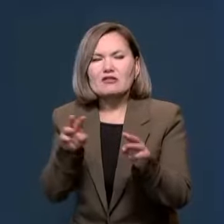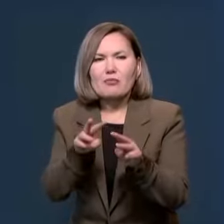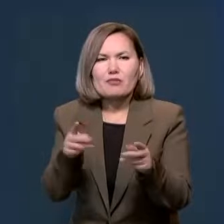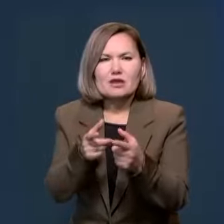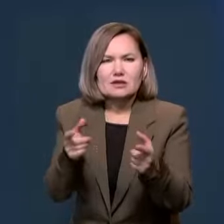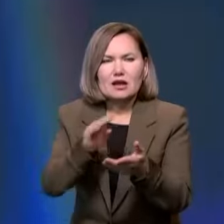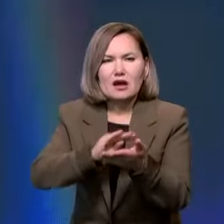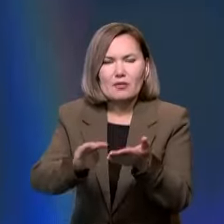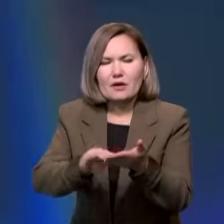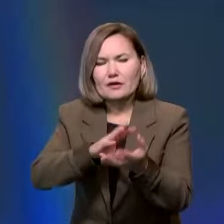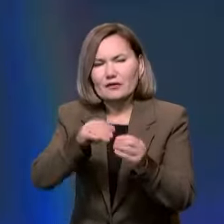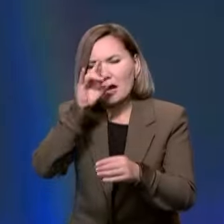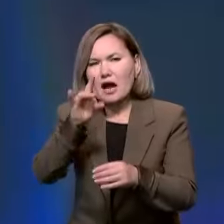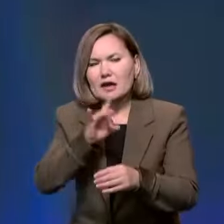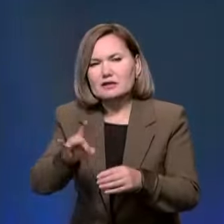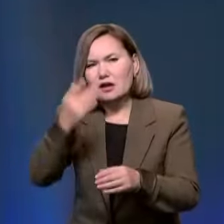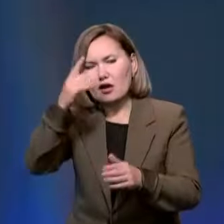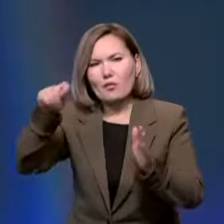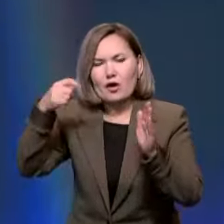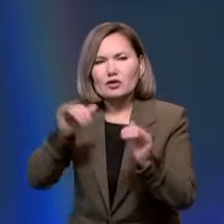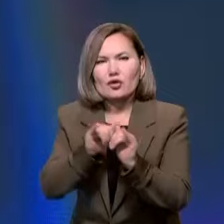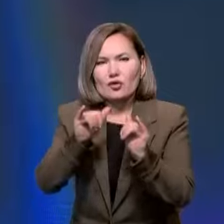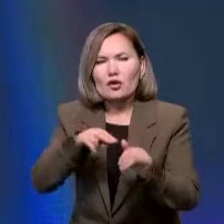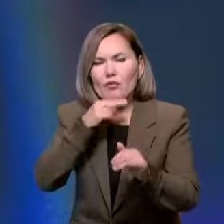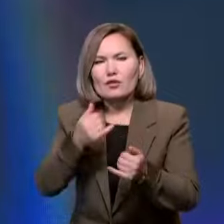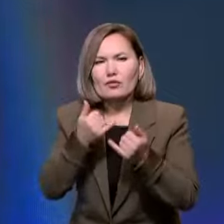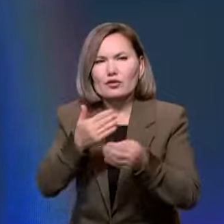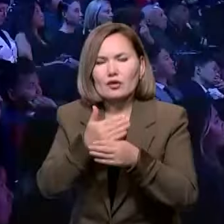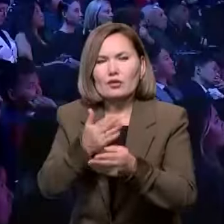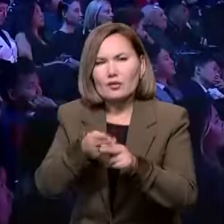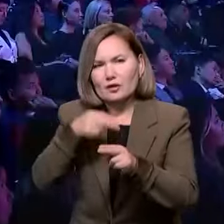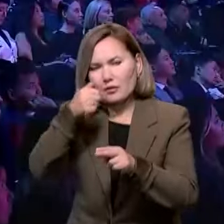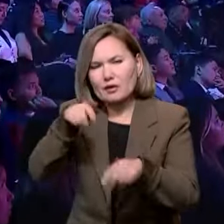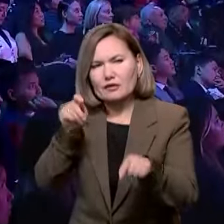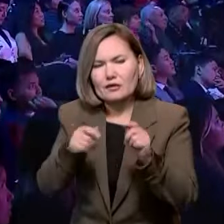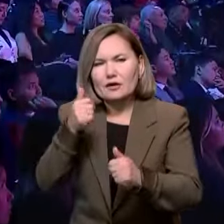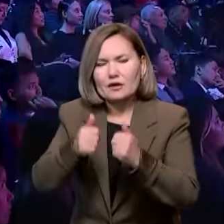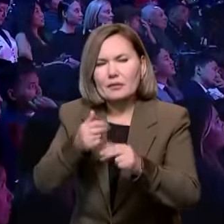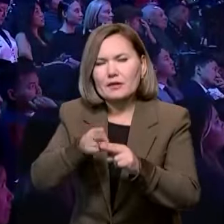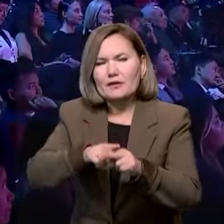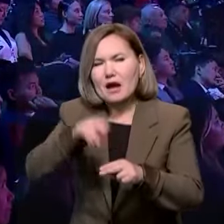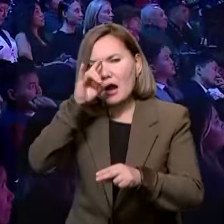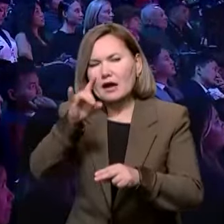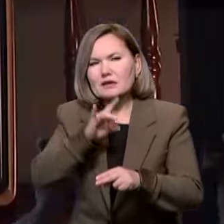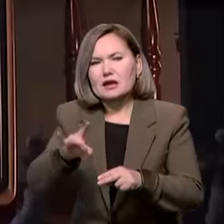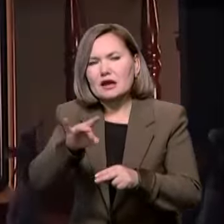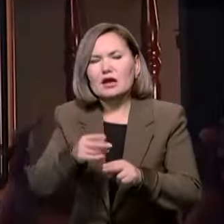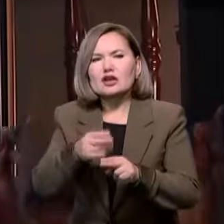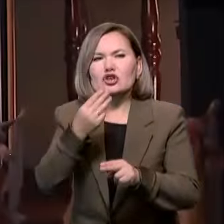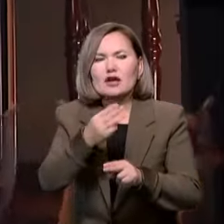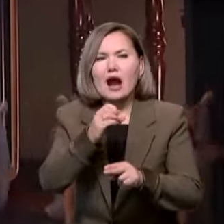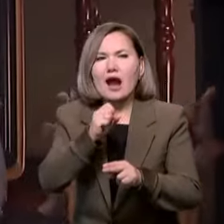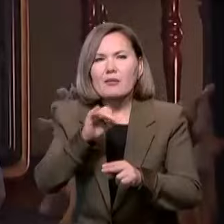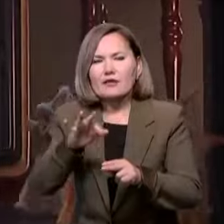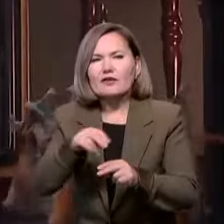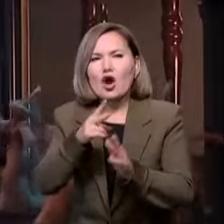хатында елде ұлттық кинематографияны қолдауға баса мән беріліп отырған атап өтілген. Биылғы байқау қазақ киносының корифейі Шәкен Аймановтың 110 жылдығы және қазақ